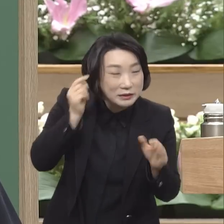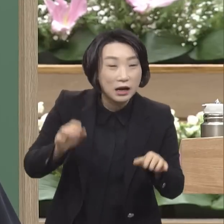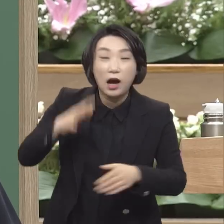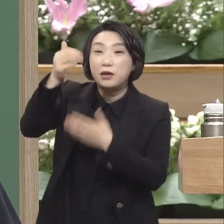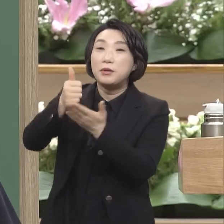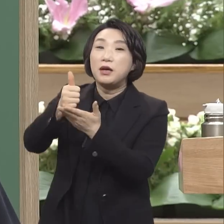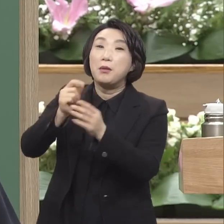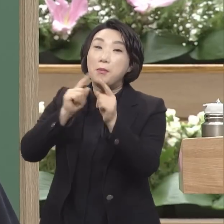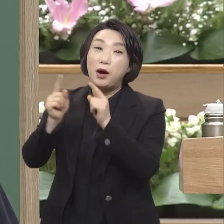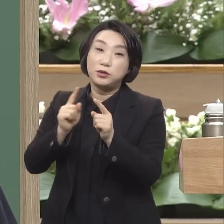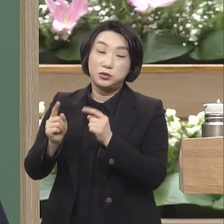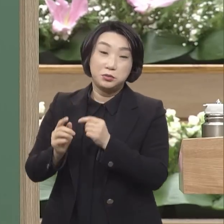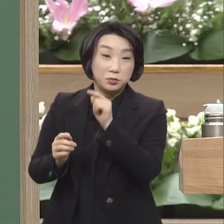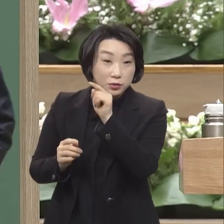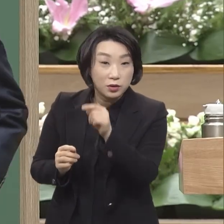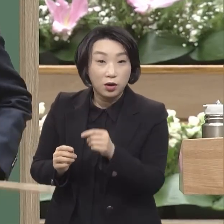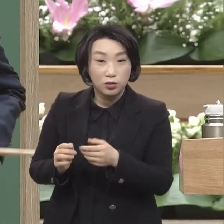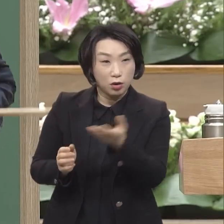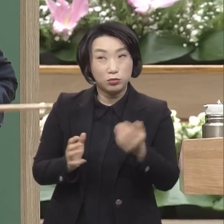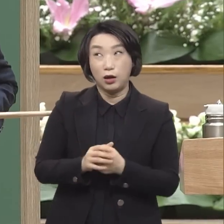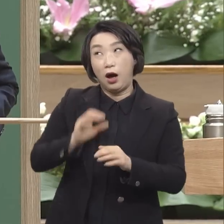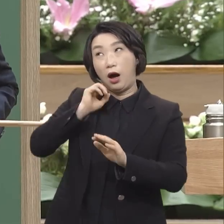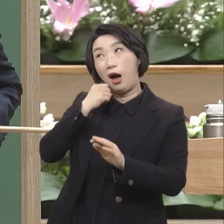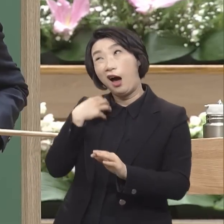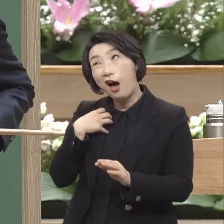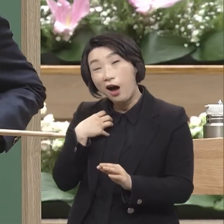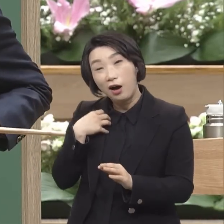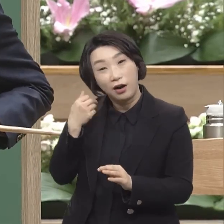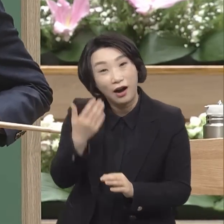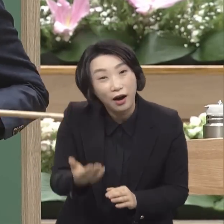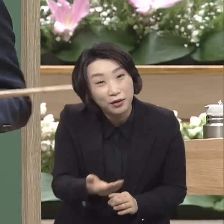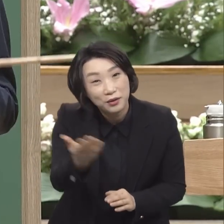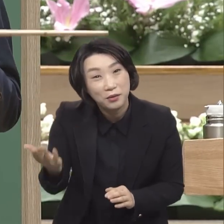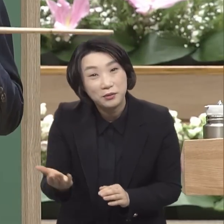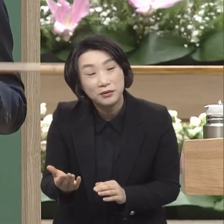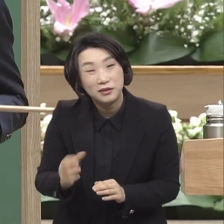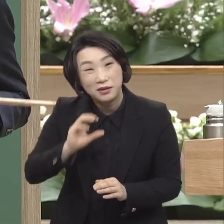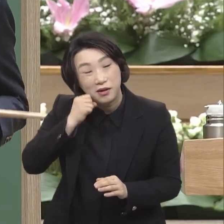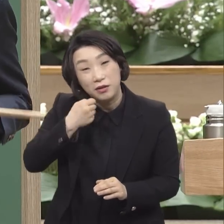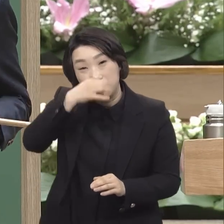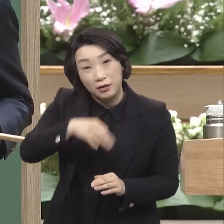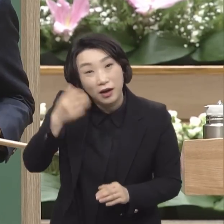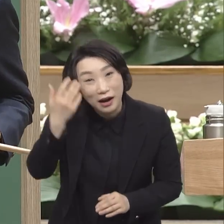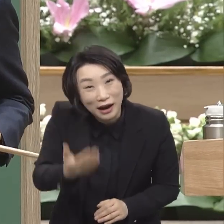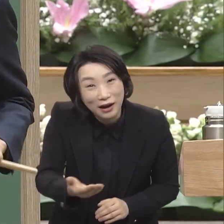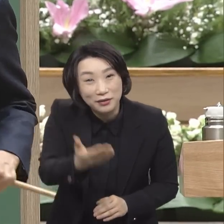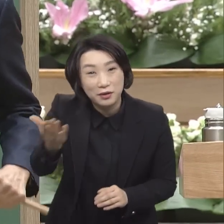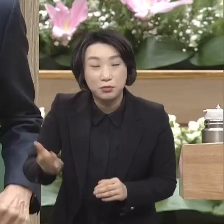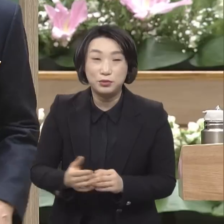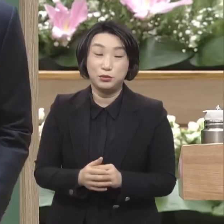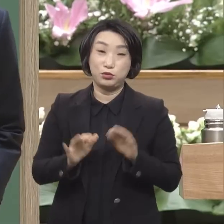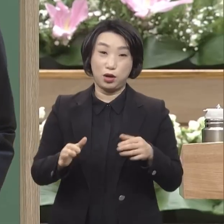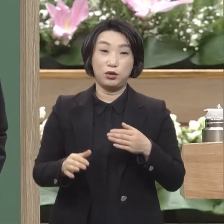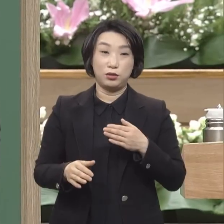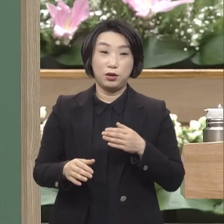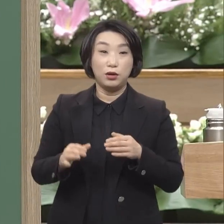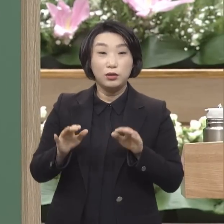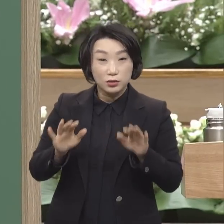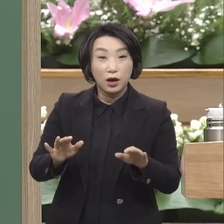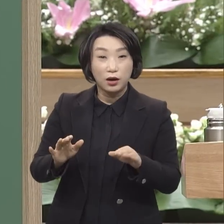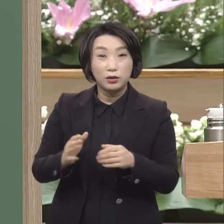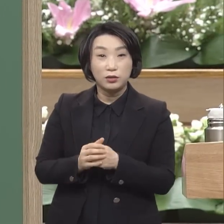하나님이 하시는 말씀이 힘들고 어려운가? 힘들고 어려운가? 내가